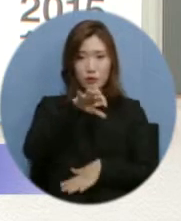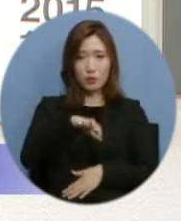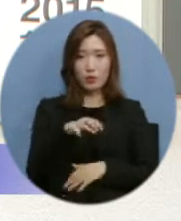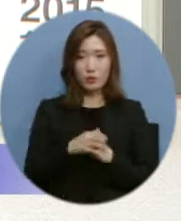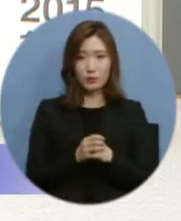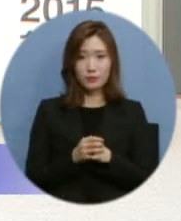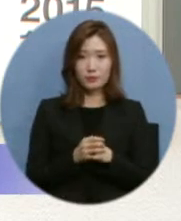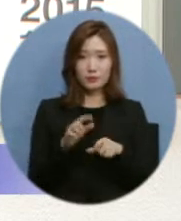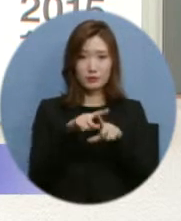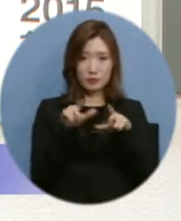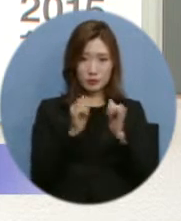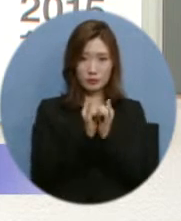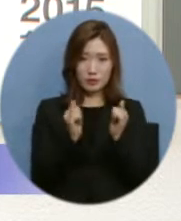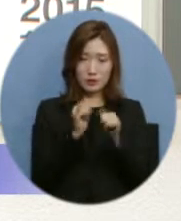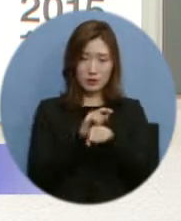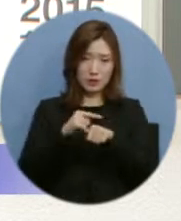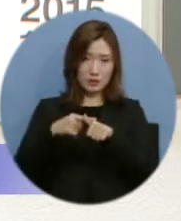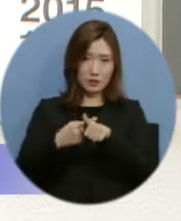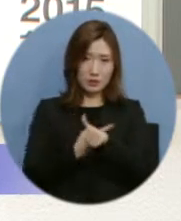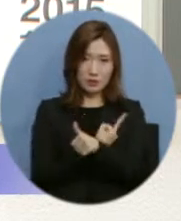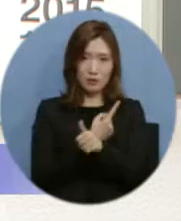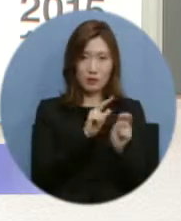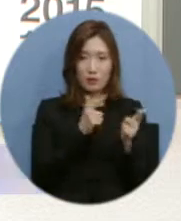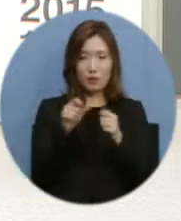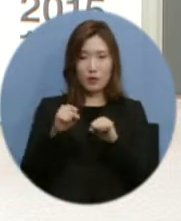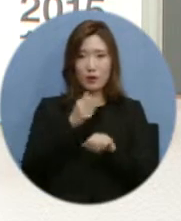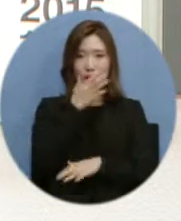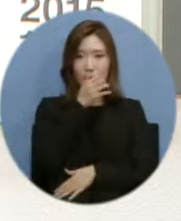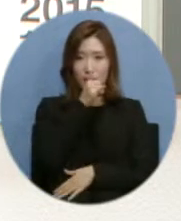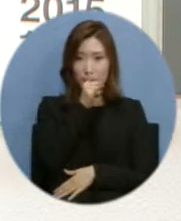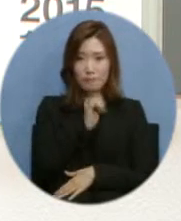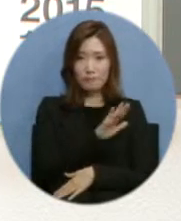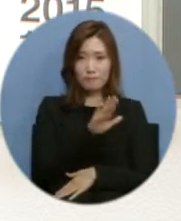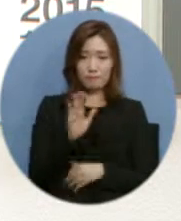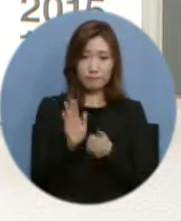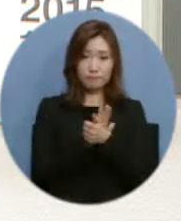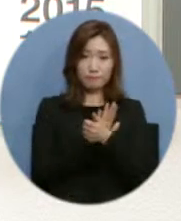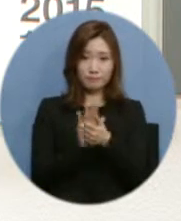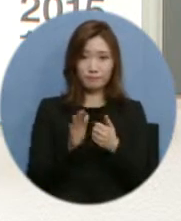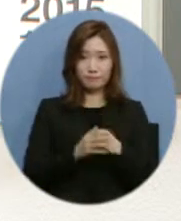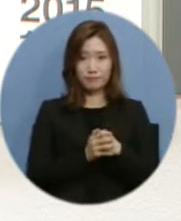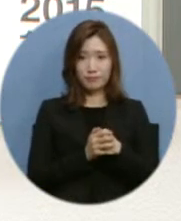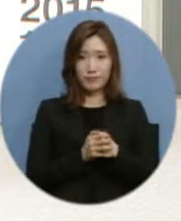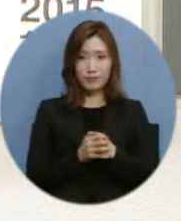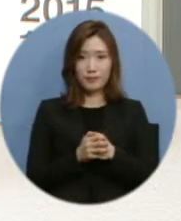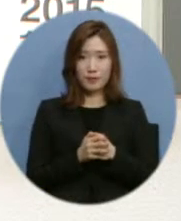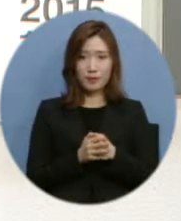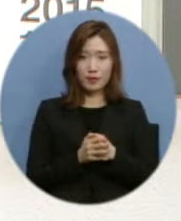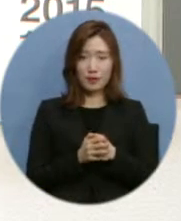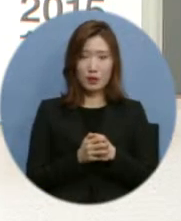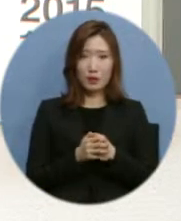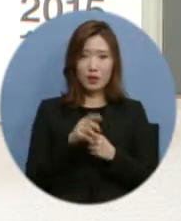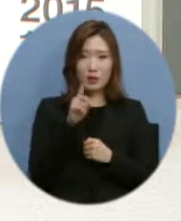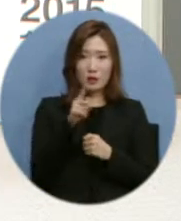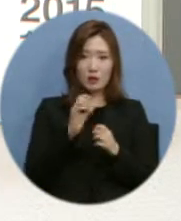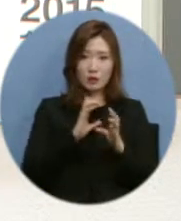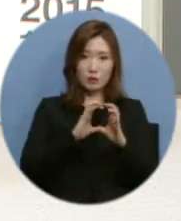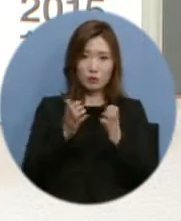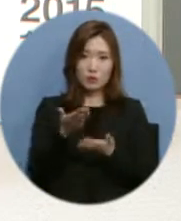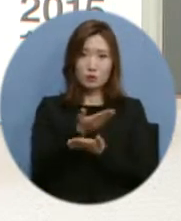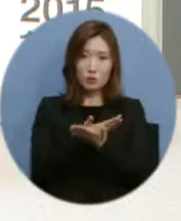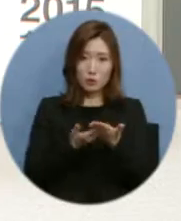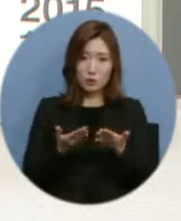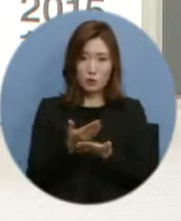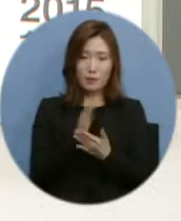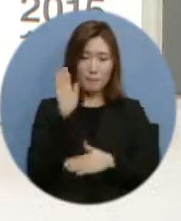공간은 시민들이 자연스럽게 다양한 활동을 할수 있도록 우리가 배려를 했고, 이게 하나의 커뮤니티로서 미래